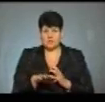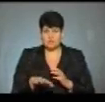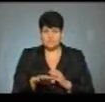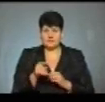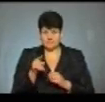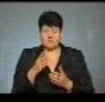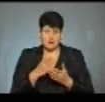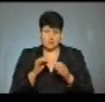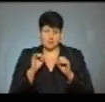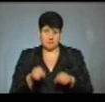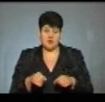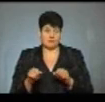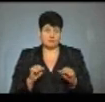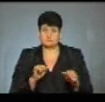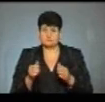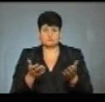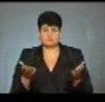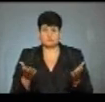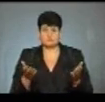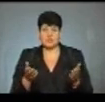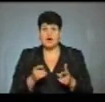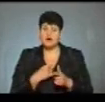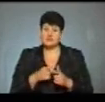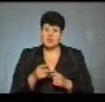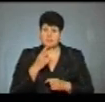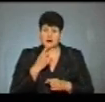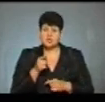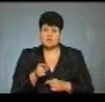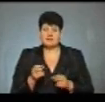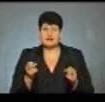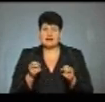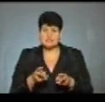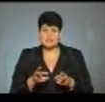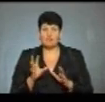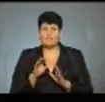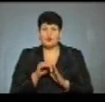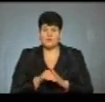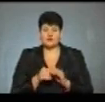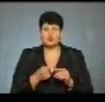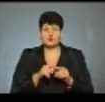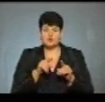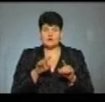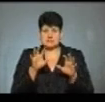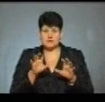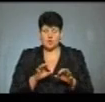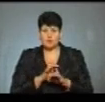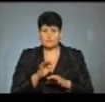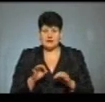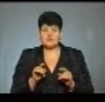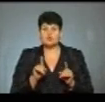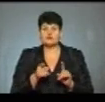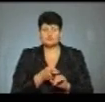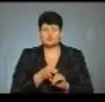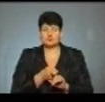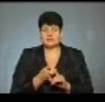ділянки, ви маєте право розпоряджатись. А чи бачите ви ризики у запровадженні цього законопроекту безпосередньо, що